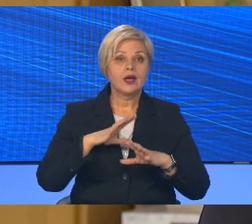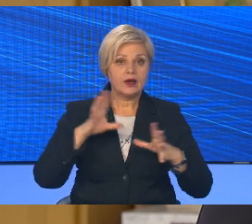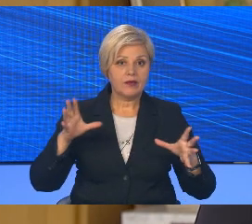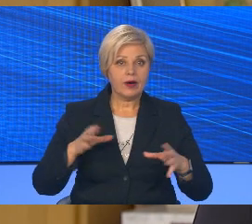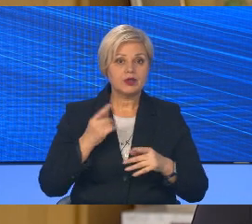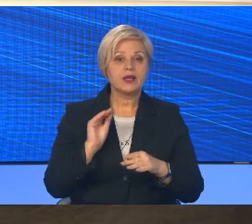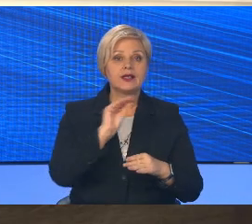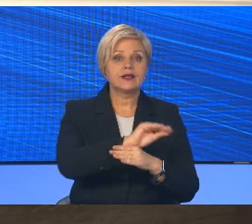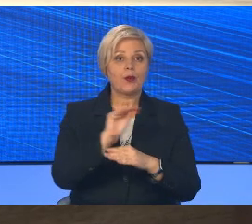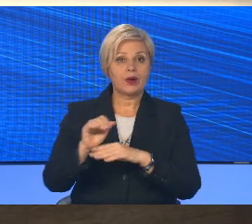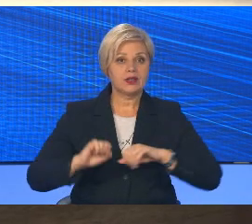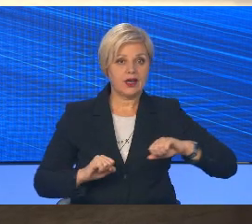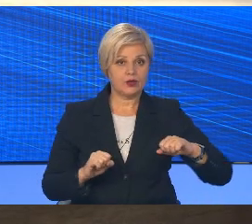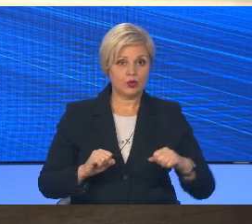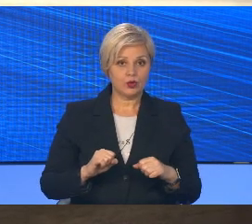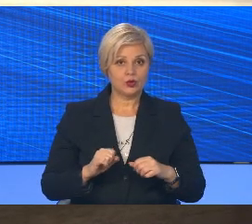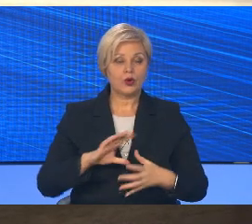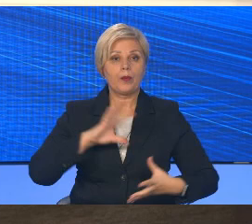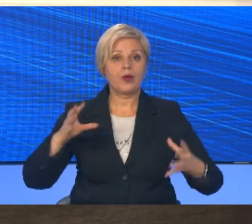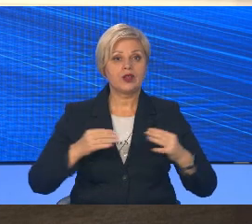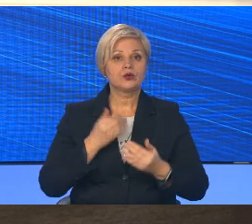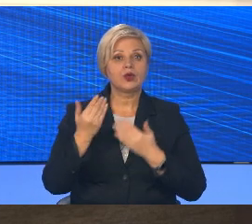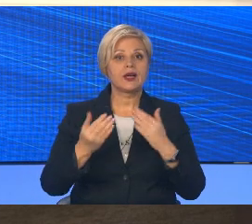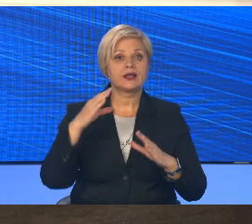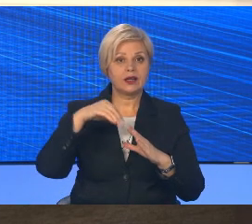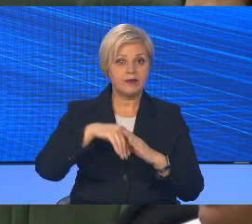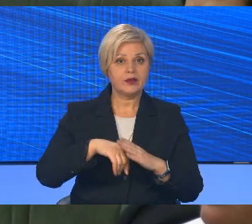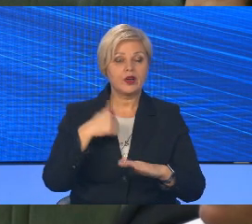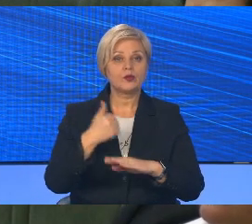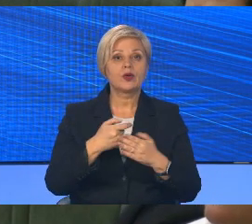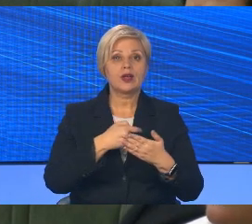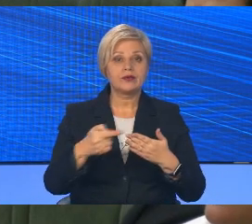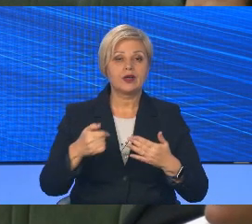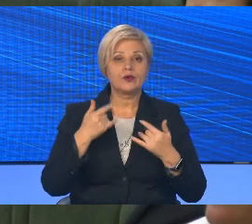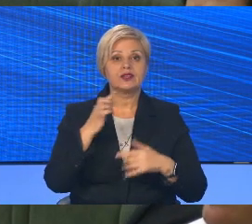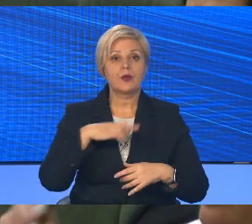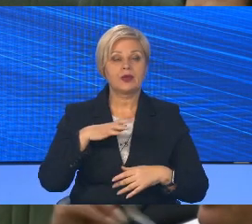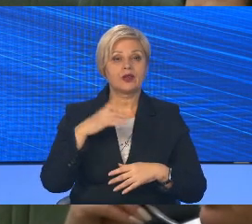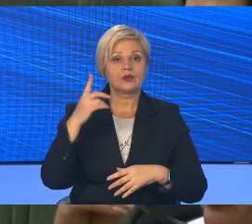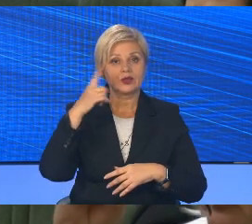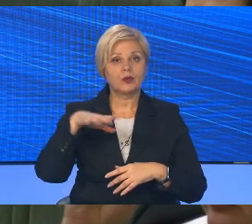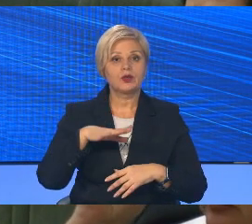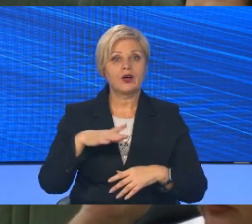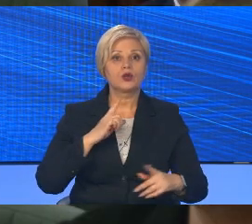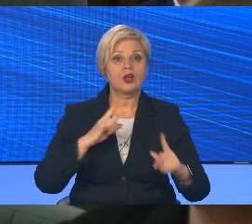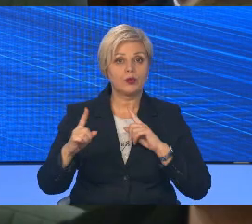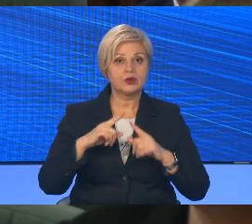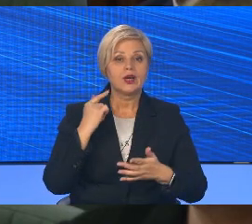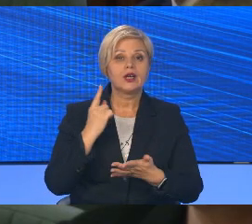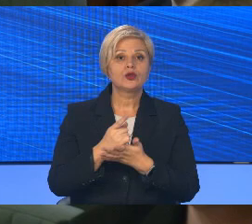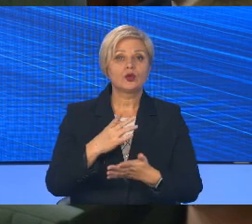они дополняют друг друга. Па выніках референдуму асобная роля адводзіцца ўсебеларускаму народнаму сходу. Ён павінен